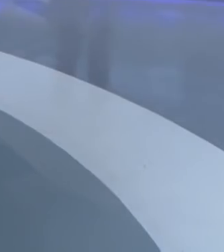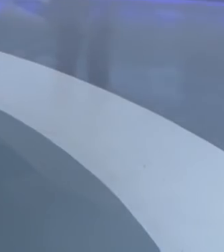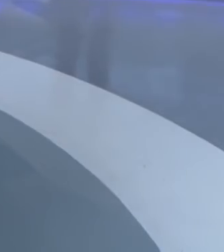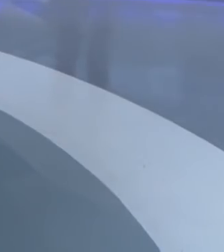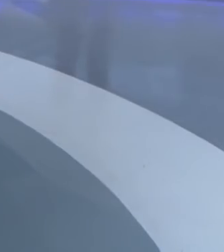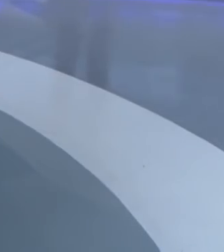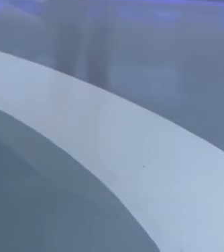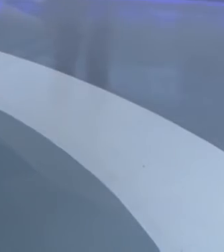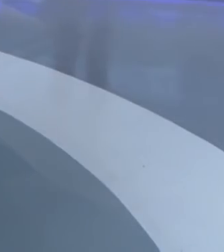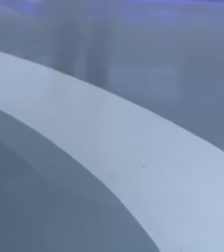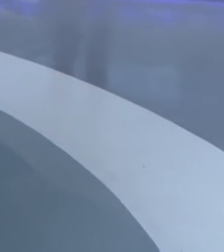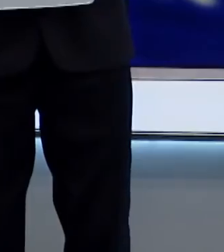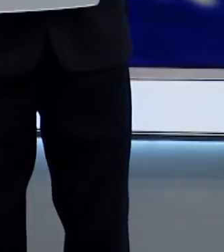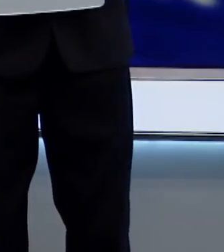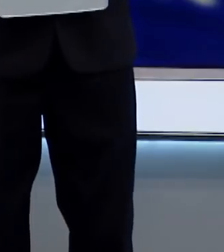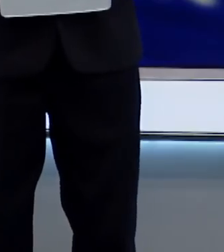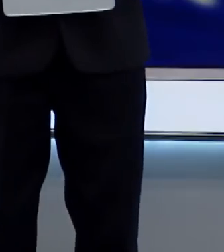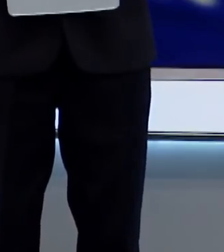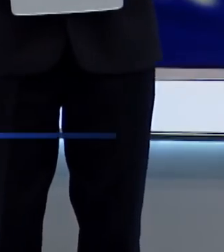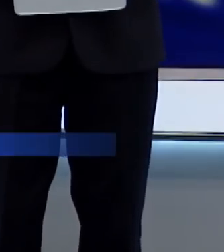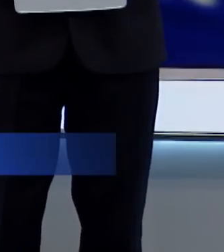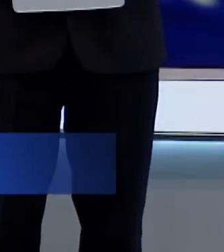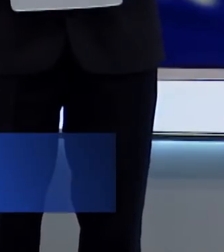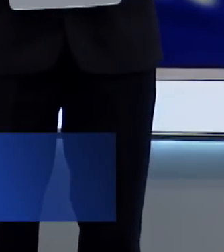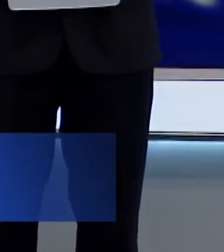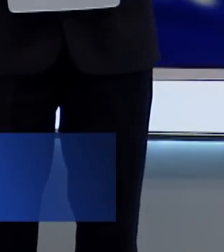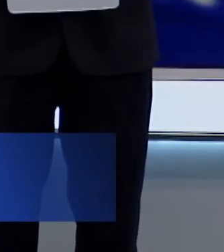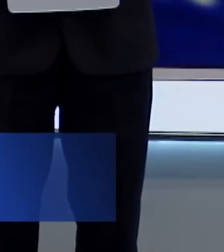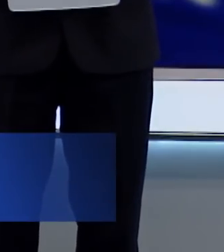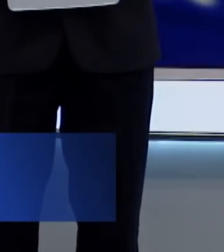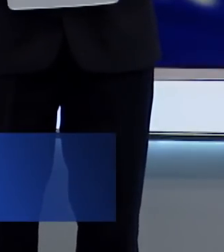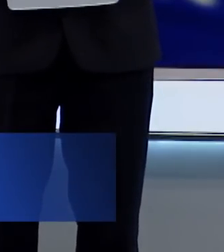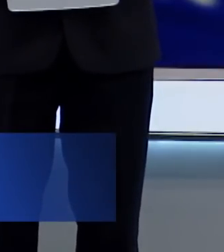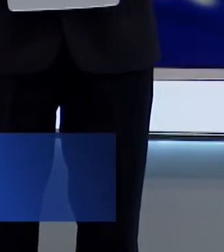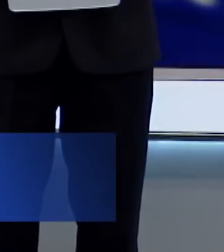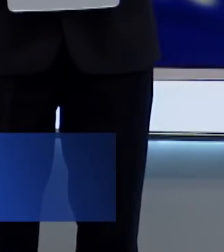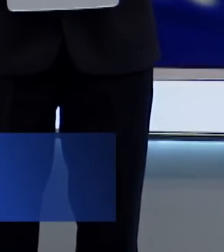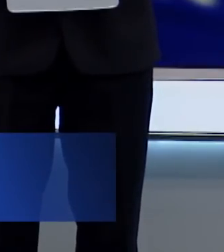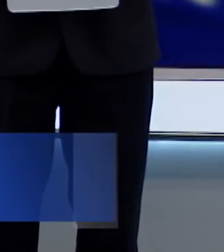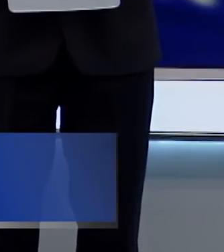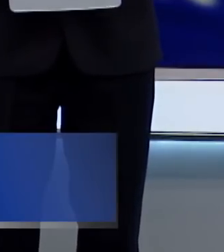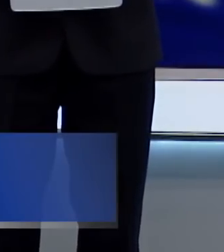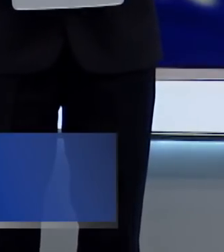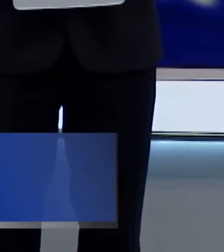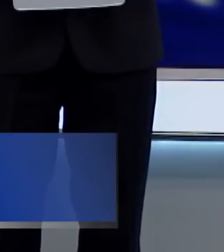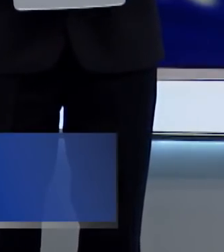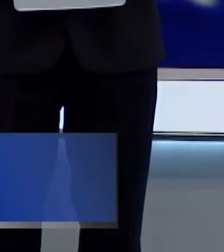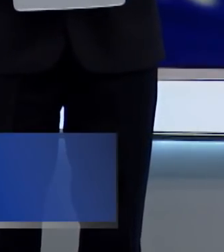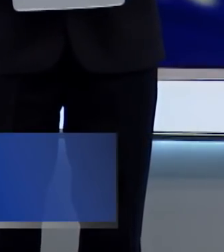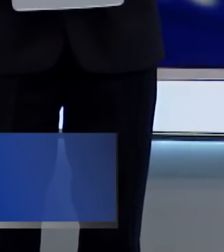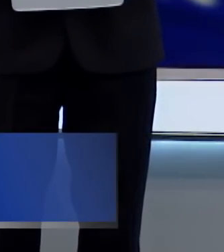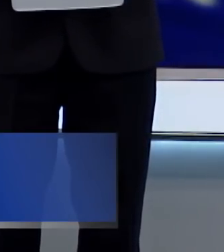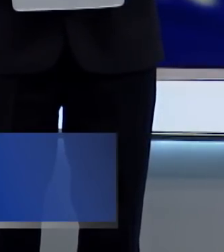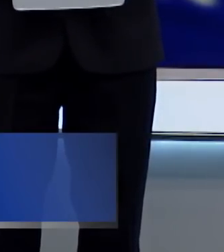мэд хүргэе шинэ оны мэдээшүүлээ. За үзэгчдэд спортын мэдээг танилцуулъя. Гавья тогш шарх багсны нэрэмжит Мастер